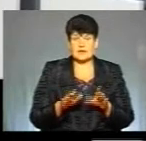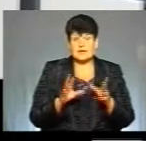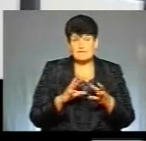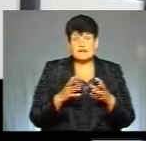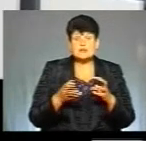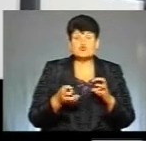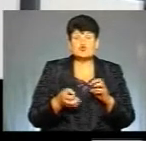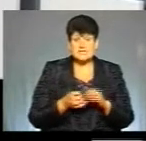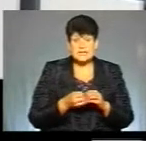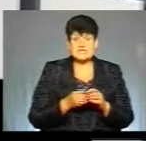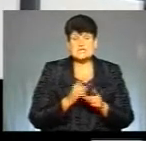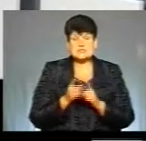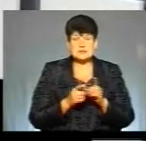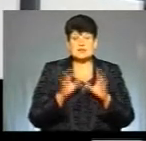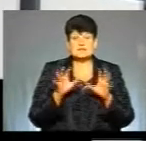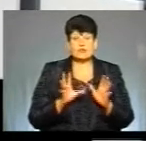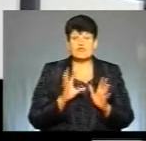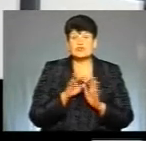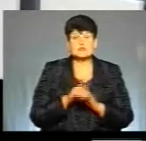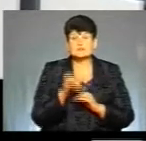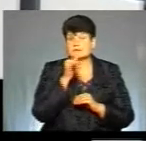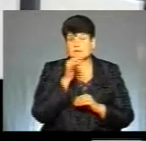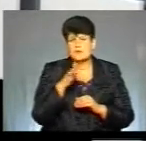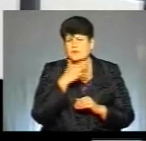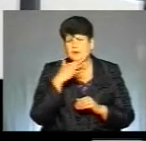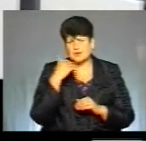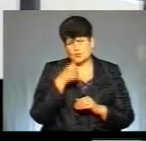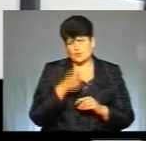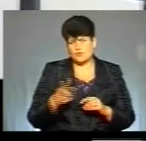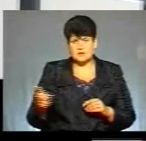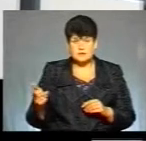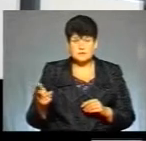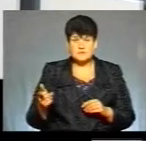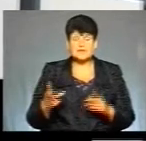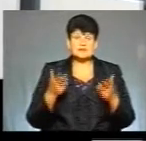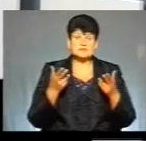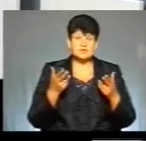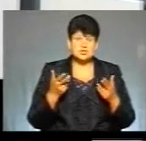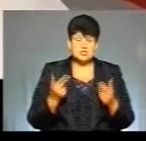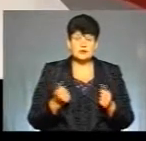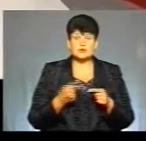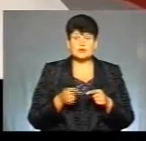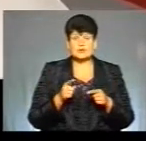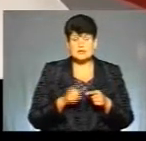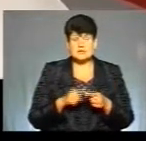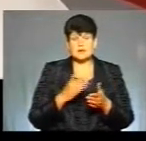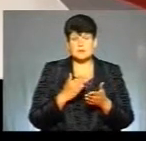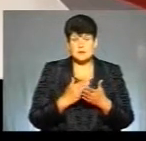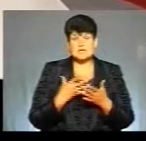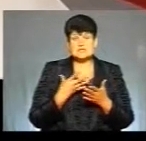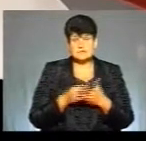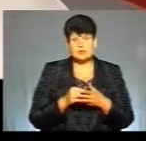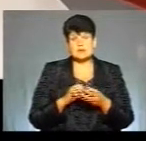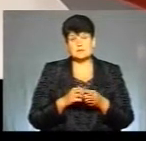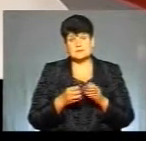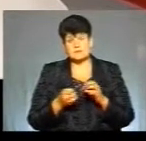результаті відповідні зміни до законодавства не вносилися впродовж багатьох років. Звичайно, що інститут недоторканності має як свої недоліки, так